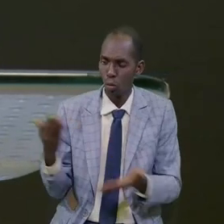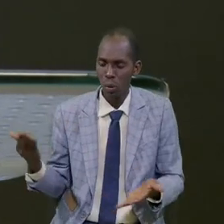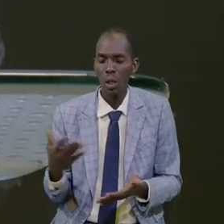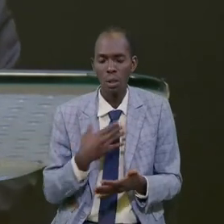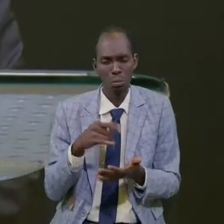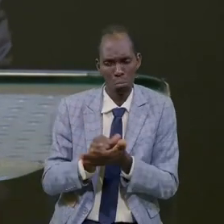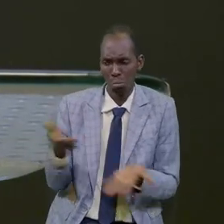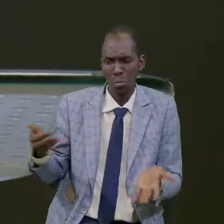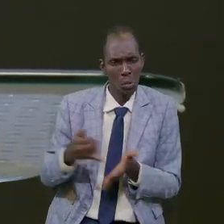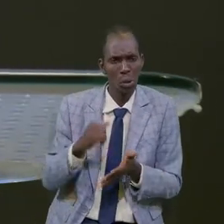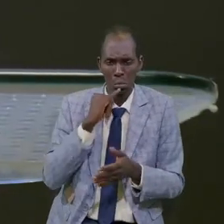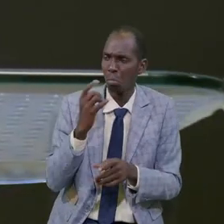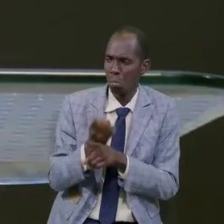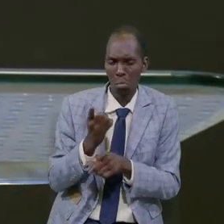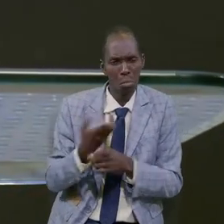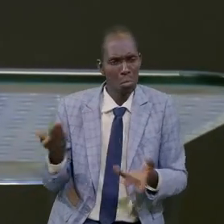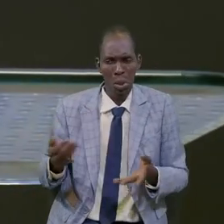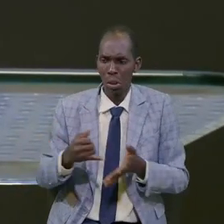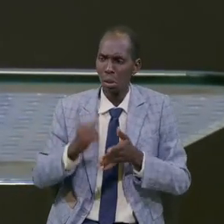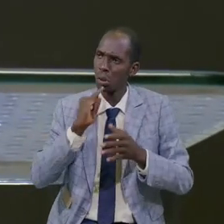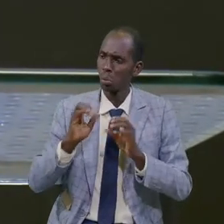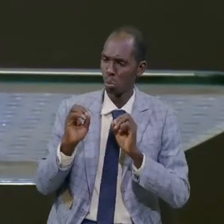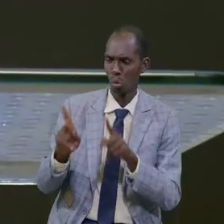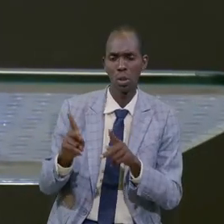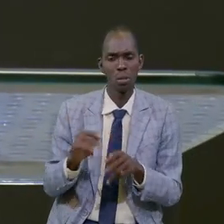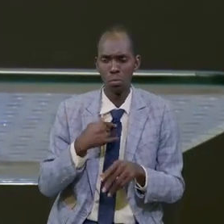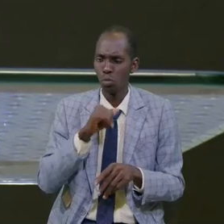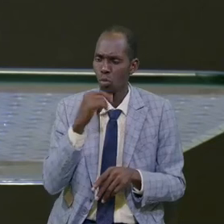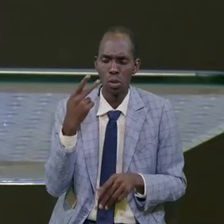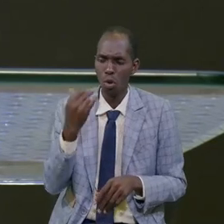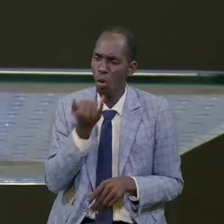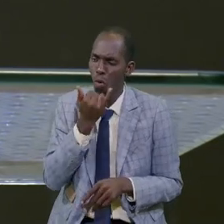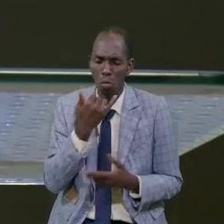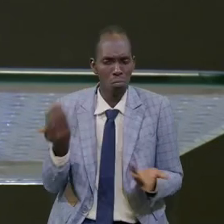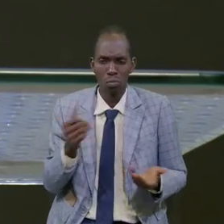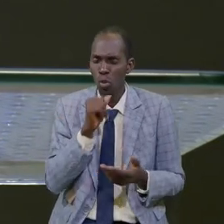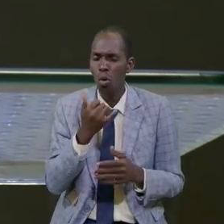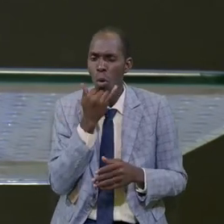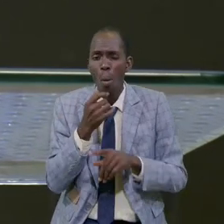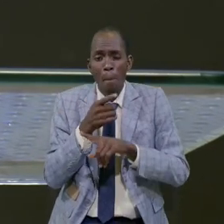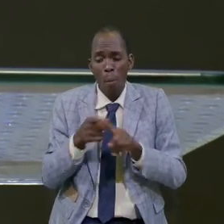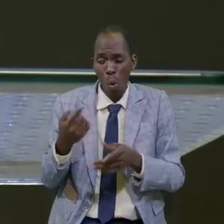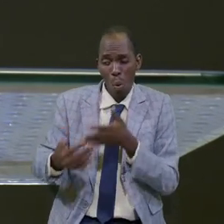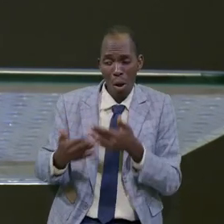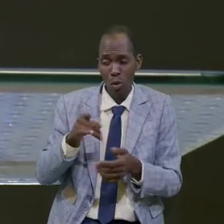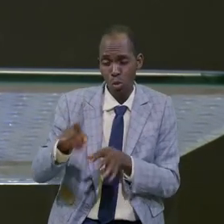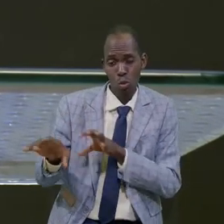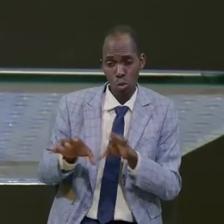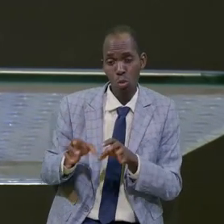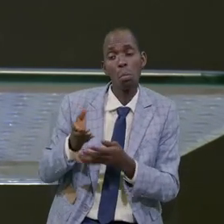que c'est acceptable, nécessaire, je ne vois rien de mauvais. Mais cela blesse les autres, cela fait du mal aux